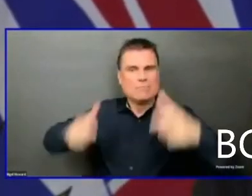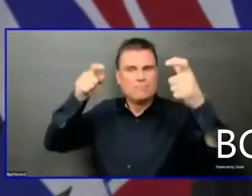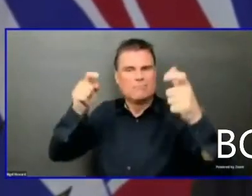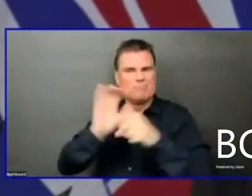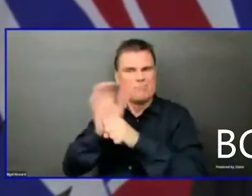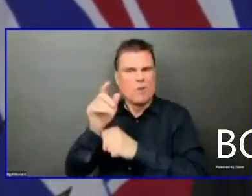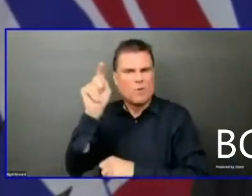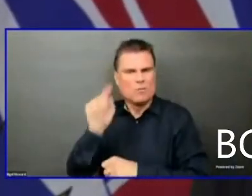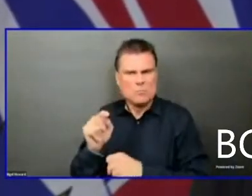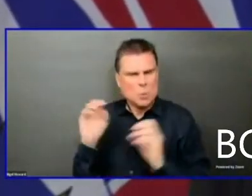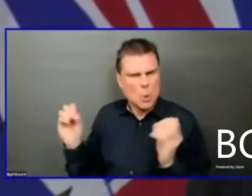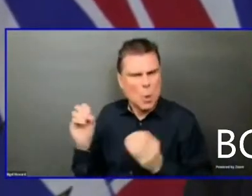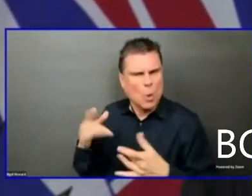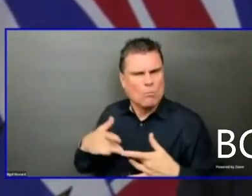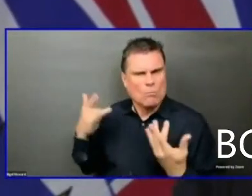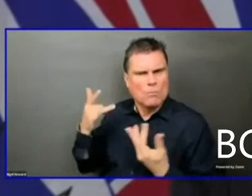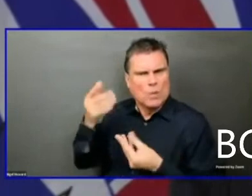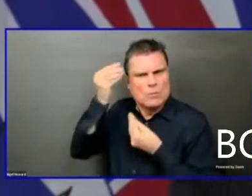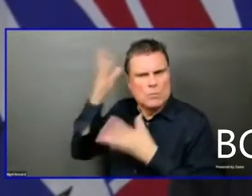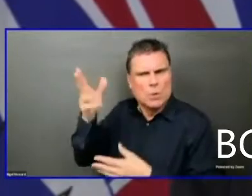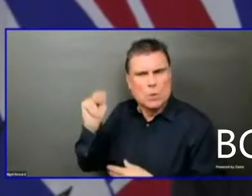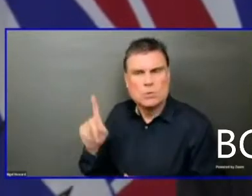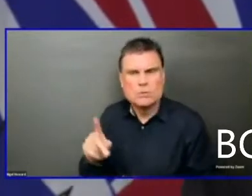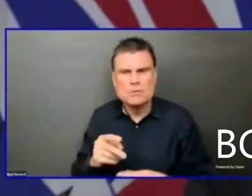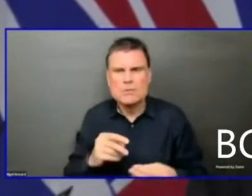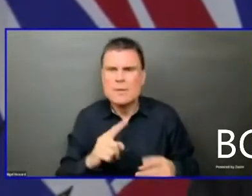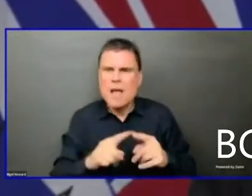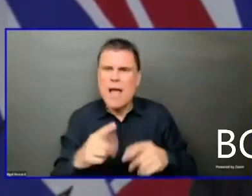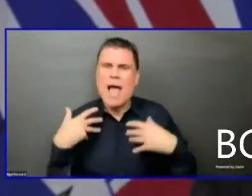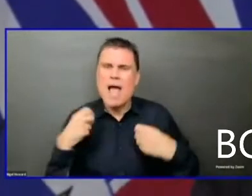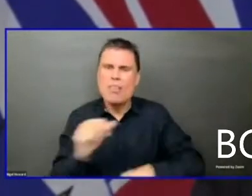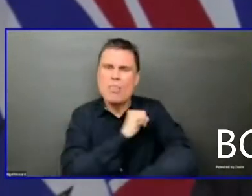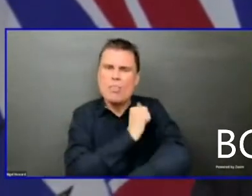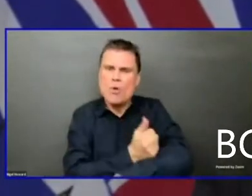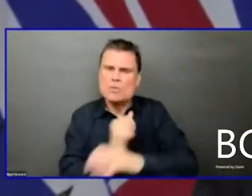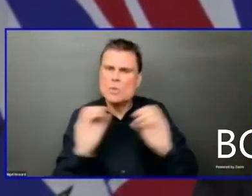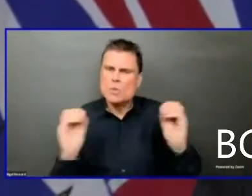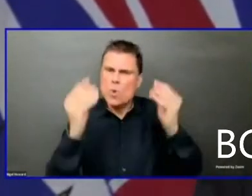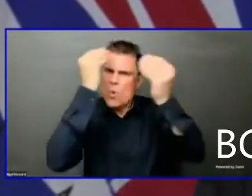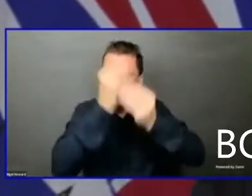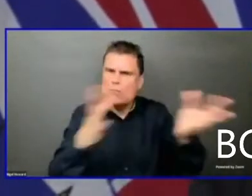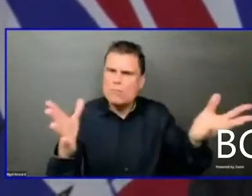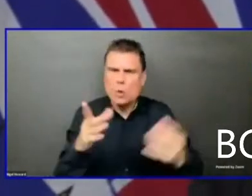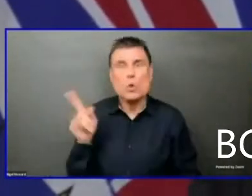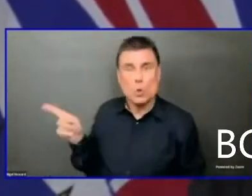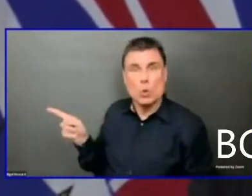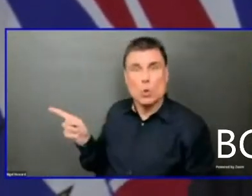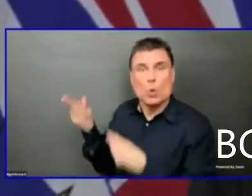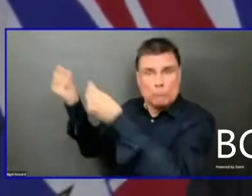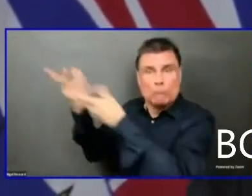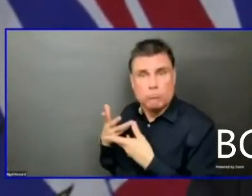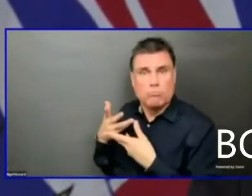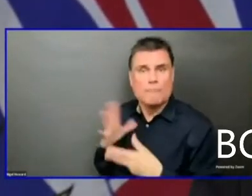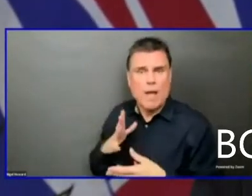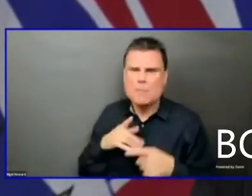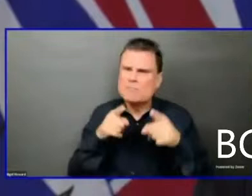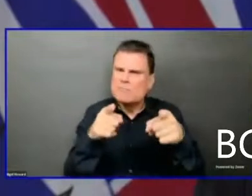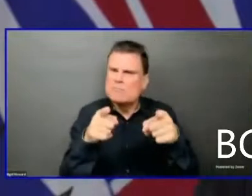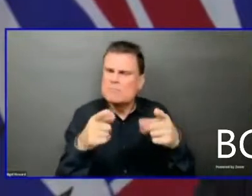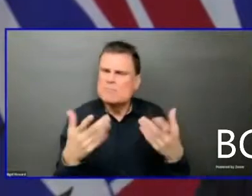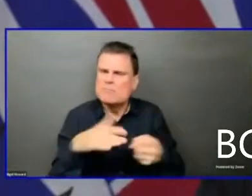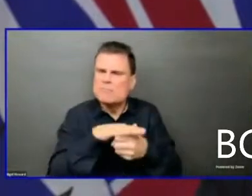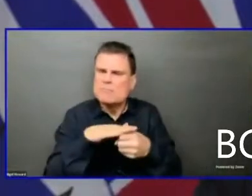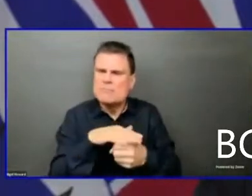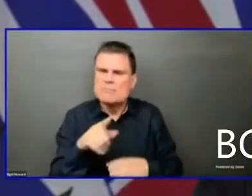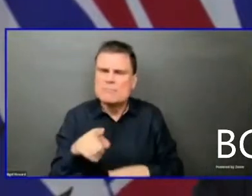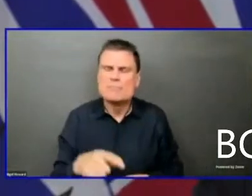陆。那么现在跟实际的数据和报道的数据还是有差距。